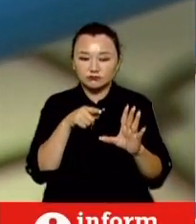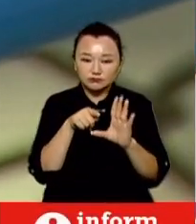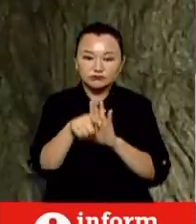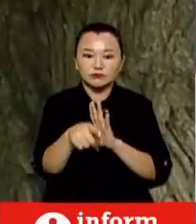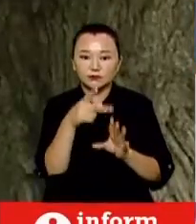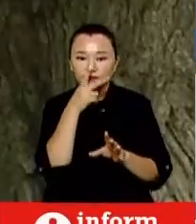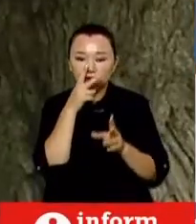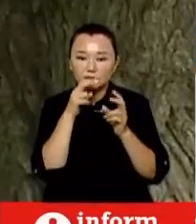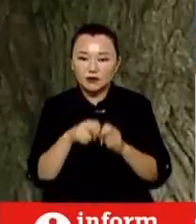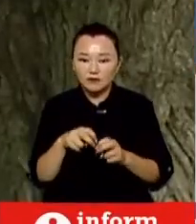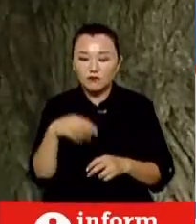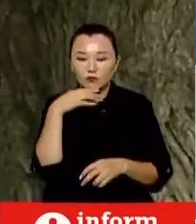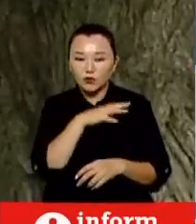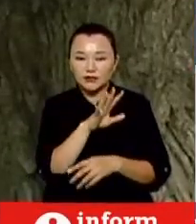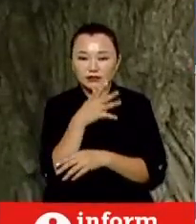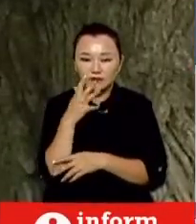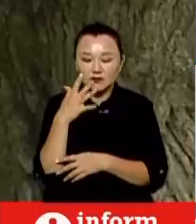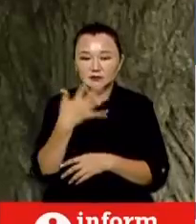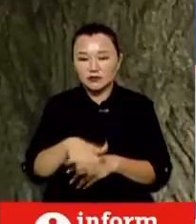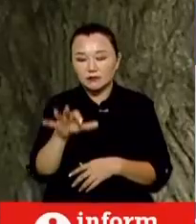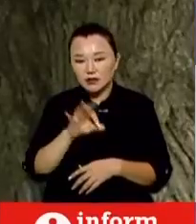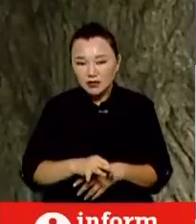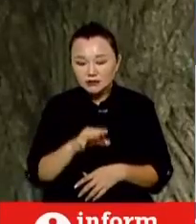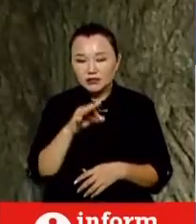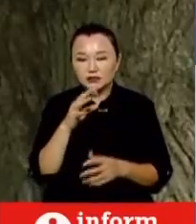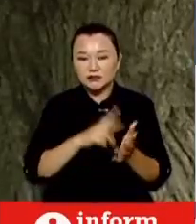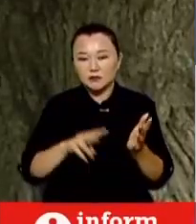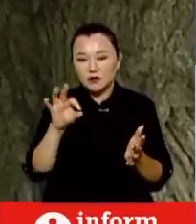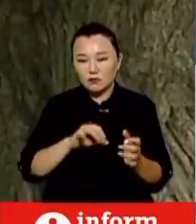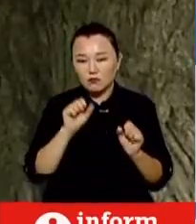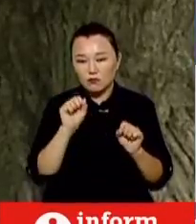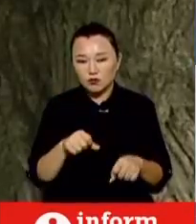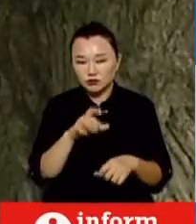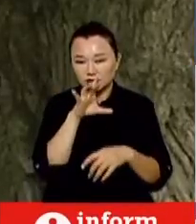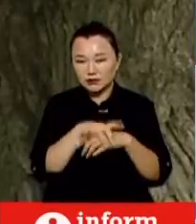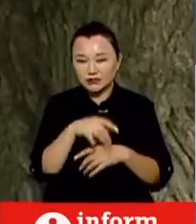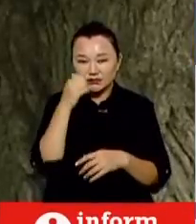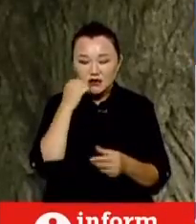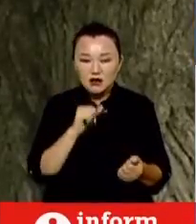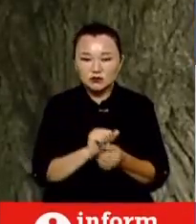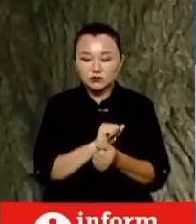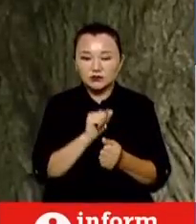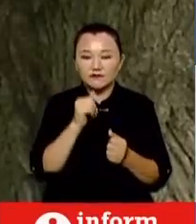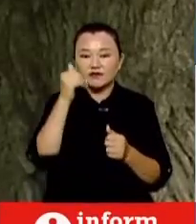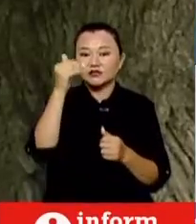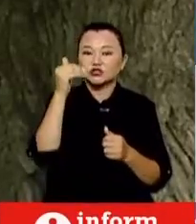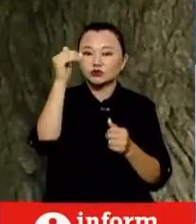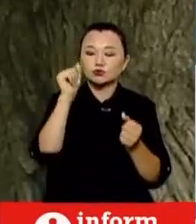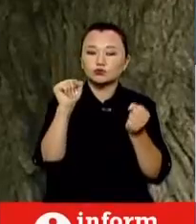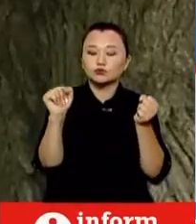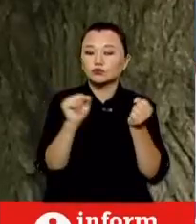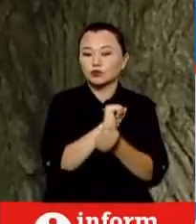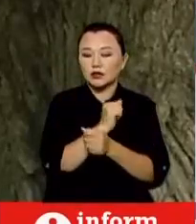буром. Многие деревья на 50%, на 70% можно визуально определить. Сара возрастной, суховершинность появляется, которая